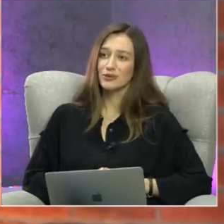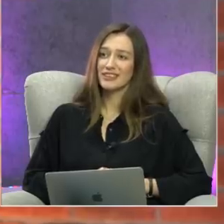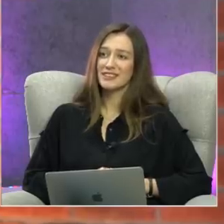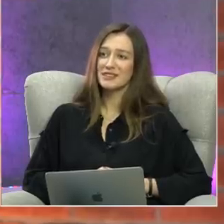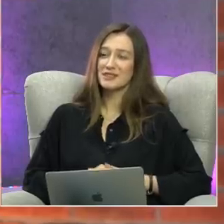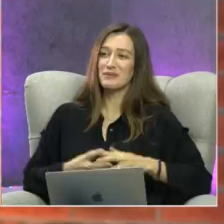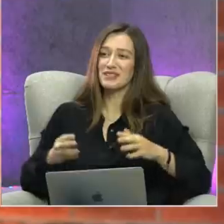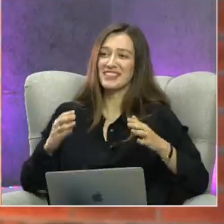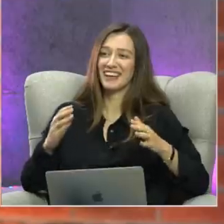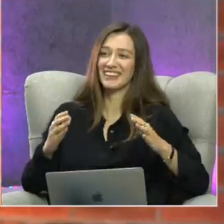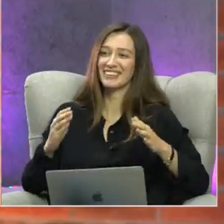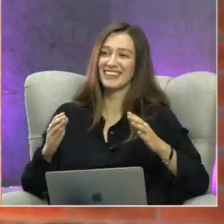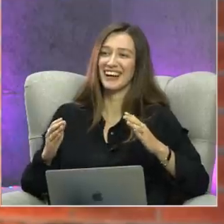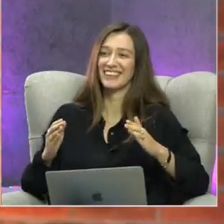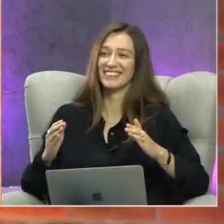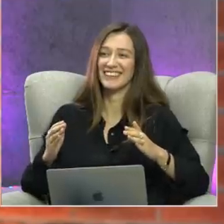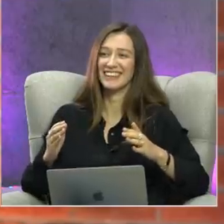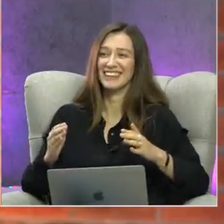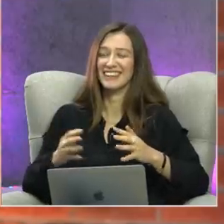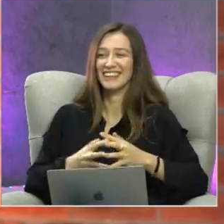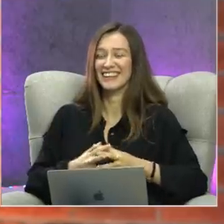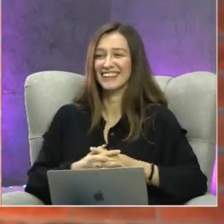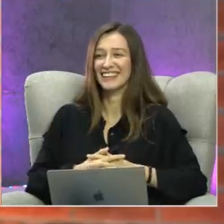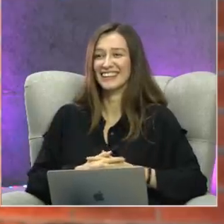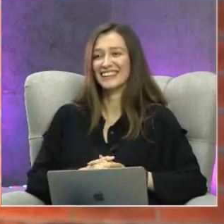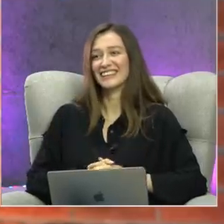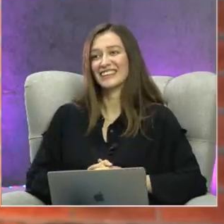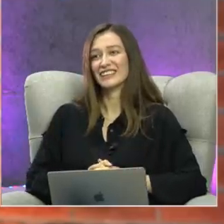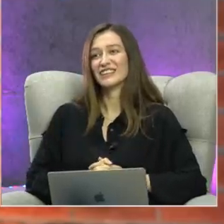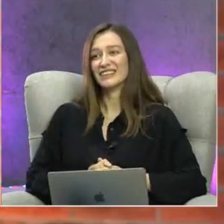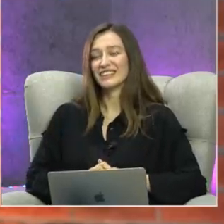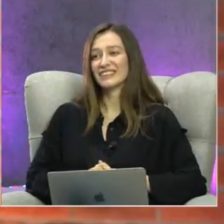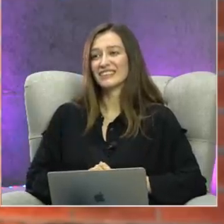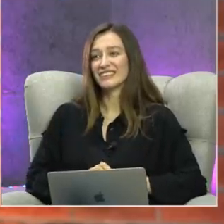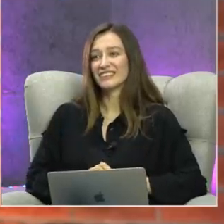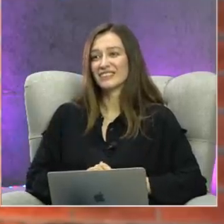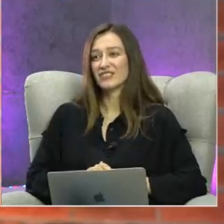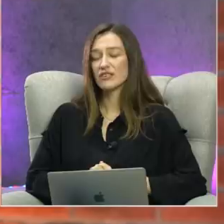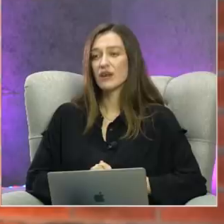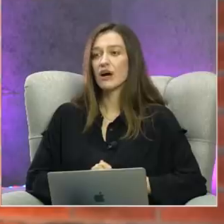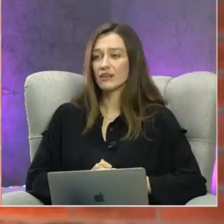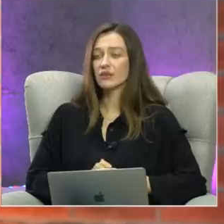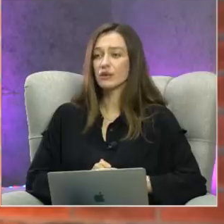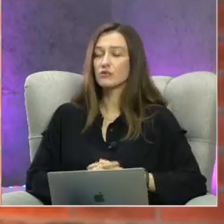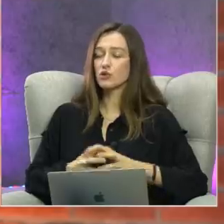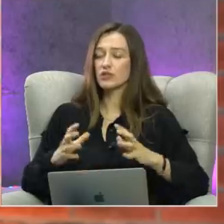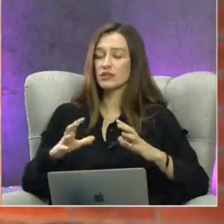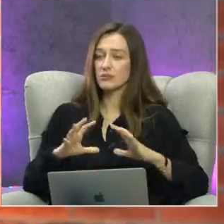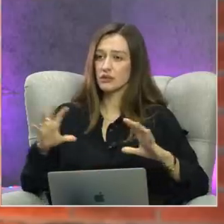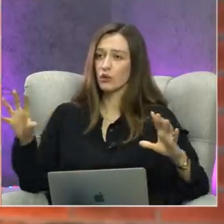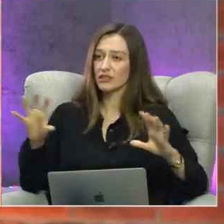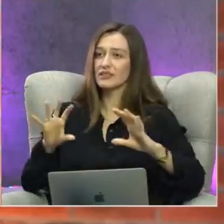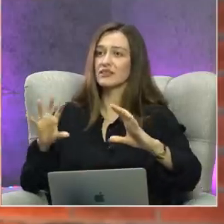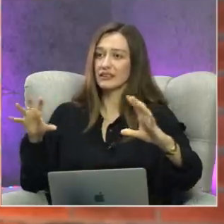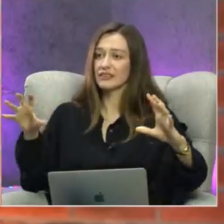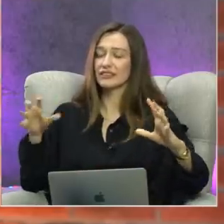besliyordu. Siz acaba Sinanlar olarak... Hayvandır da iguanayı eziyet ediyoruz diye korkuyorum. İguana hani, biraz tropik iklim hayvanı ya. Ona göre çok ciddi bir